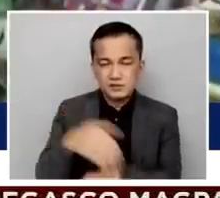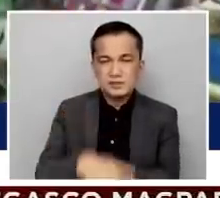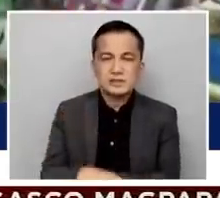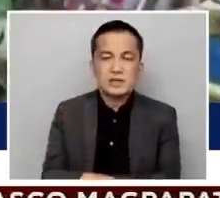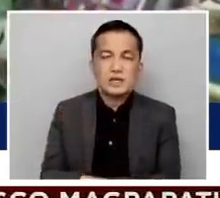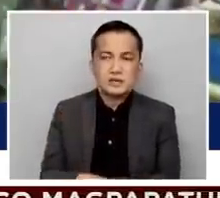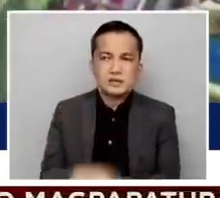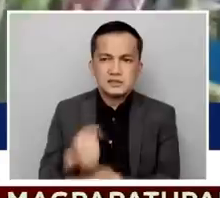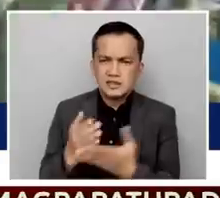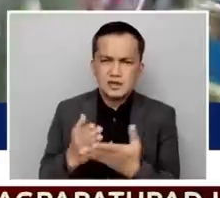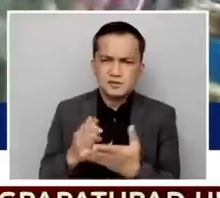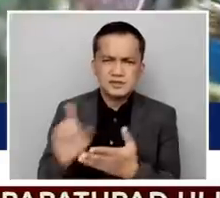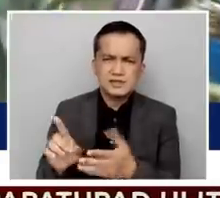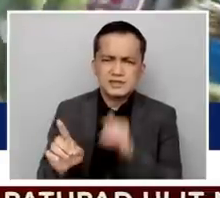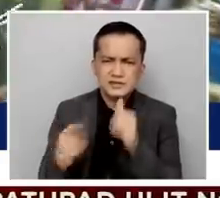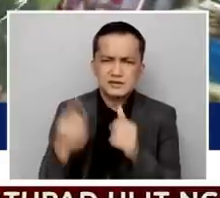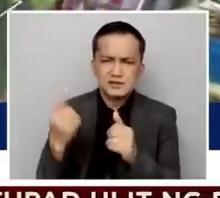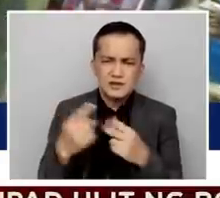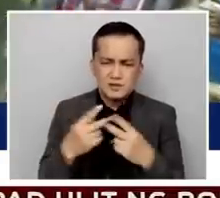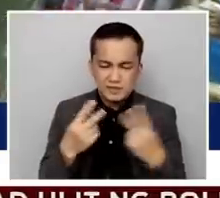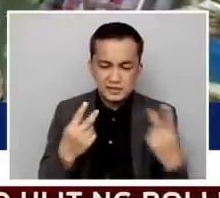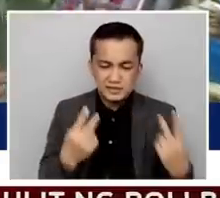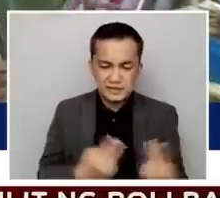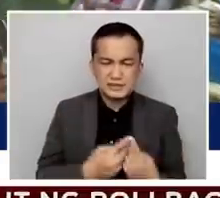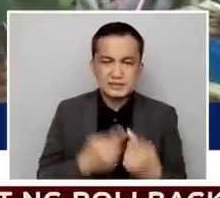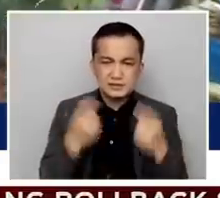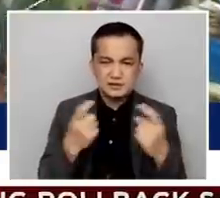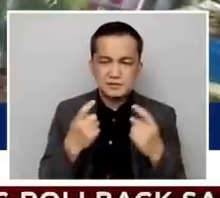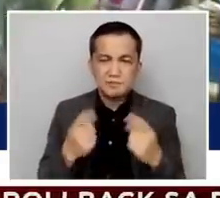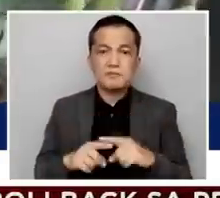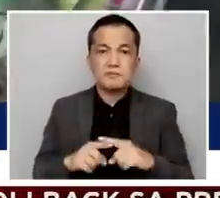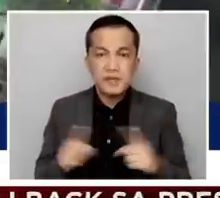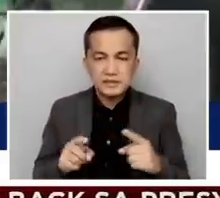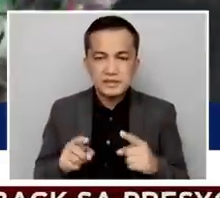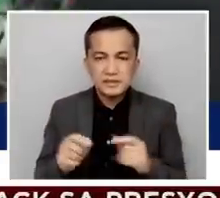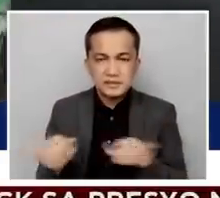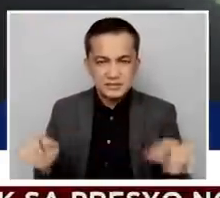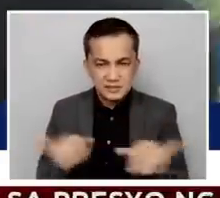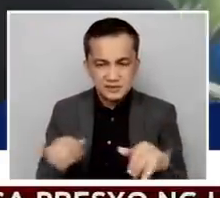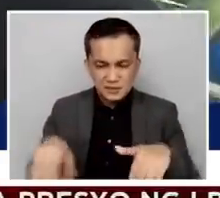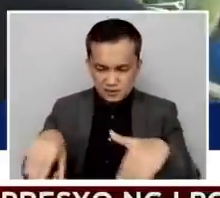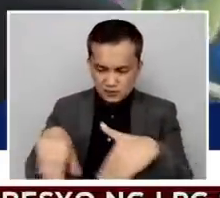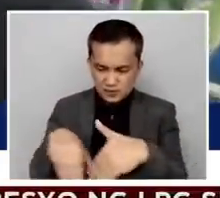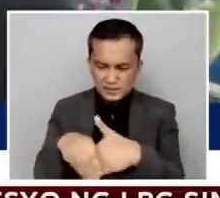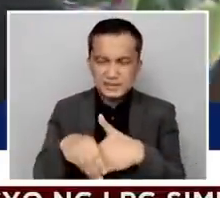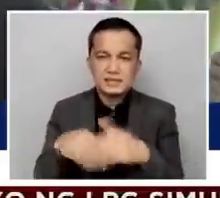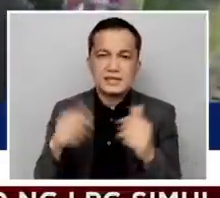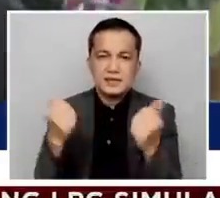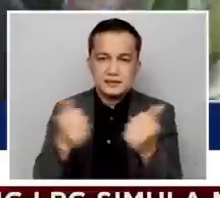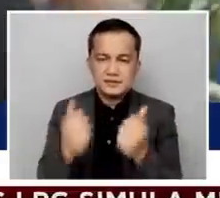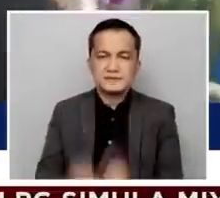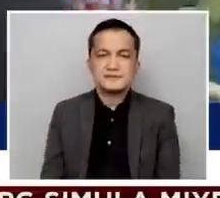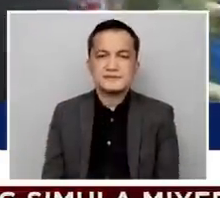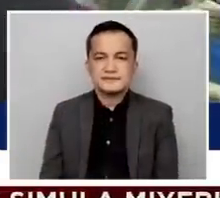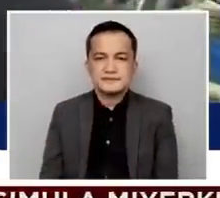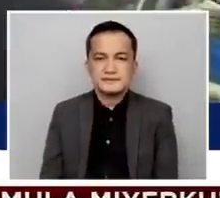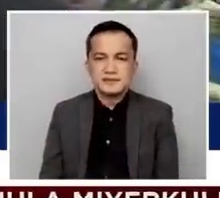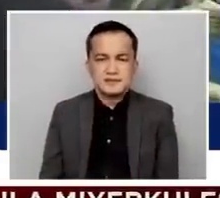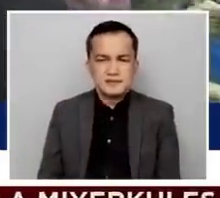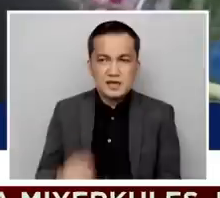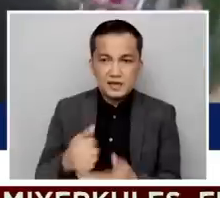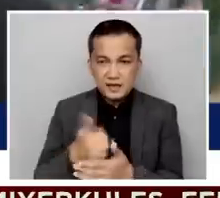kanila, hindi lang Valentine's Day ang sineselebrate, kundi pati na ang kanilang wedding anniversary. Lalo na't may mga couple